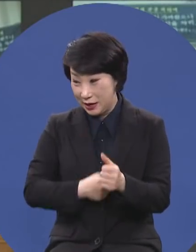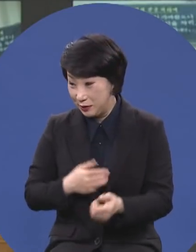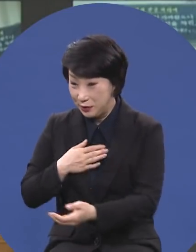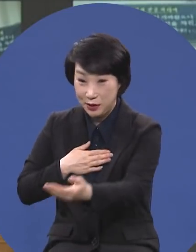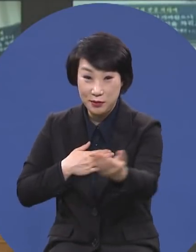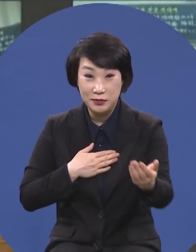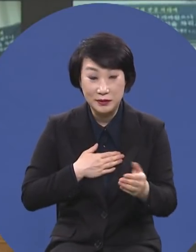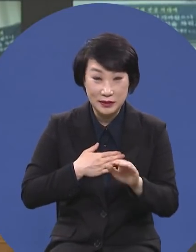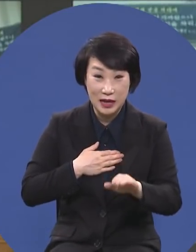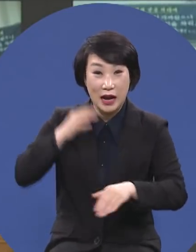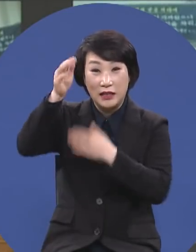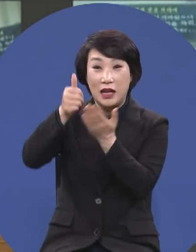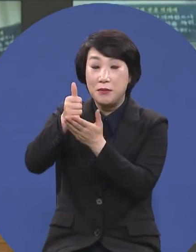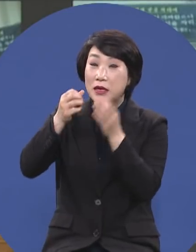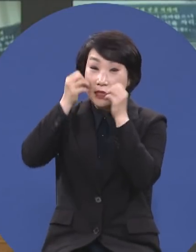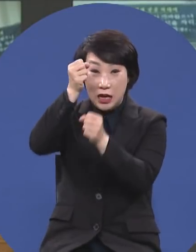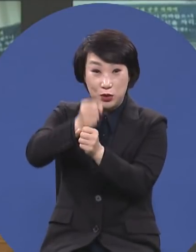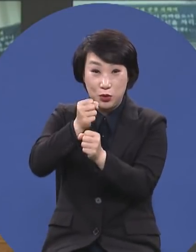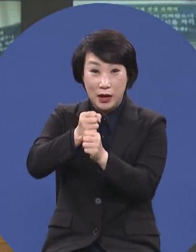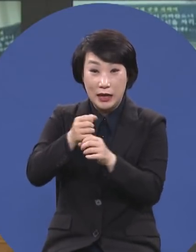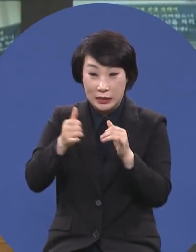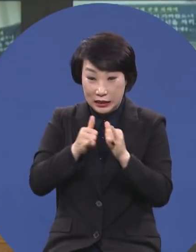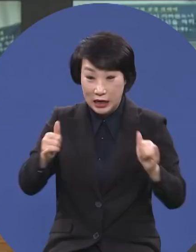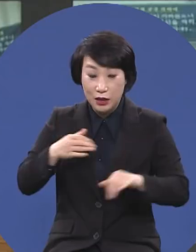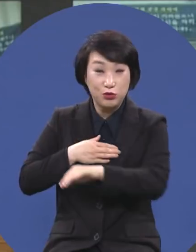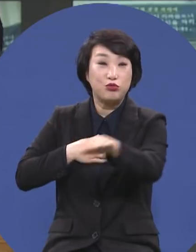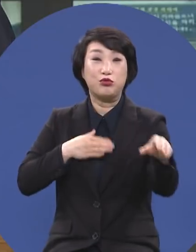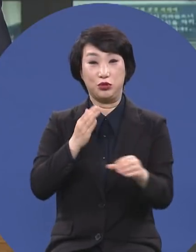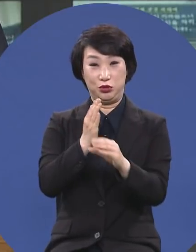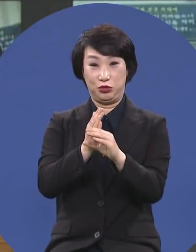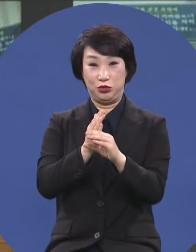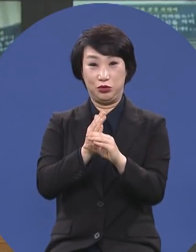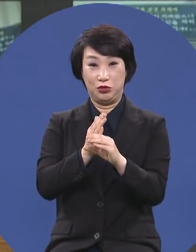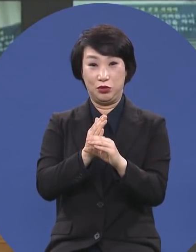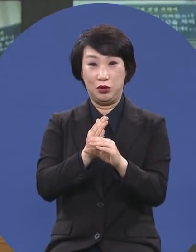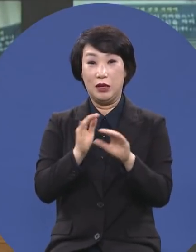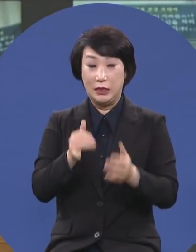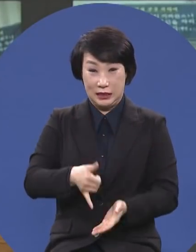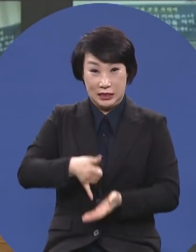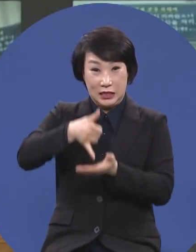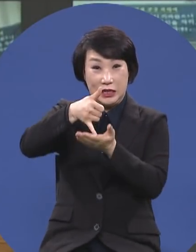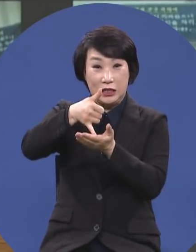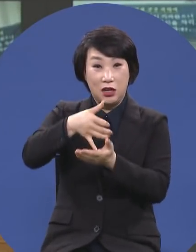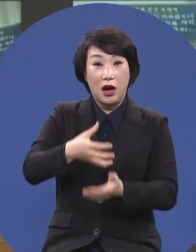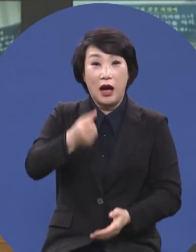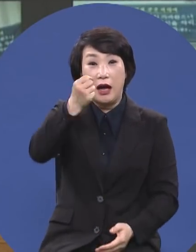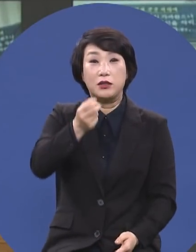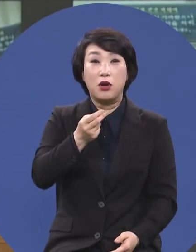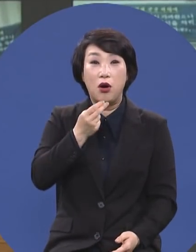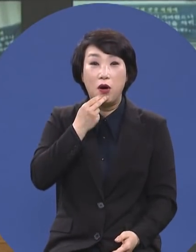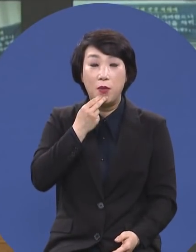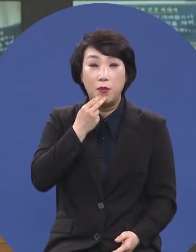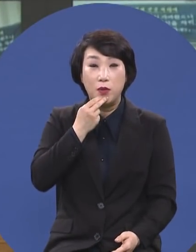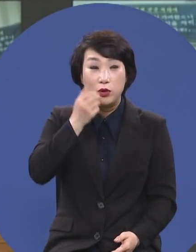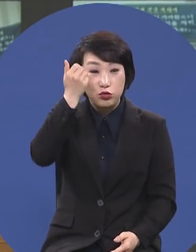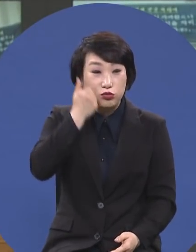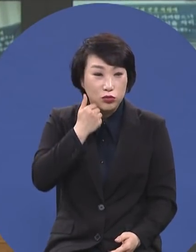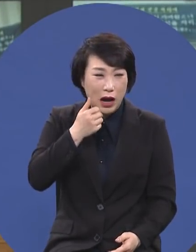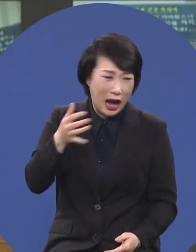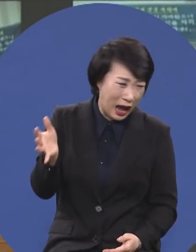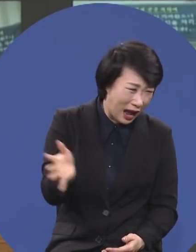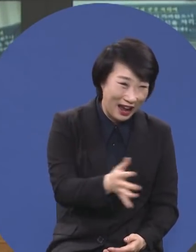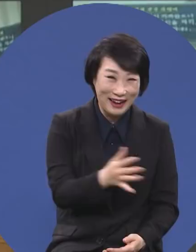그러므로 하나님께서 창조한 인간 중에서 인격이 없는 자는